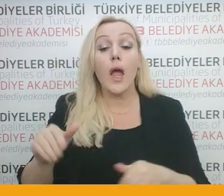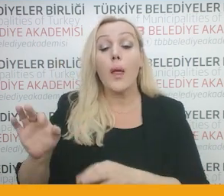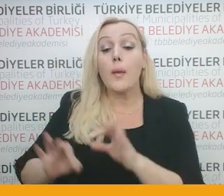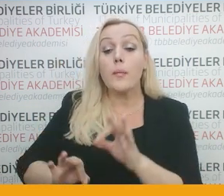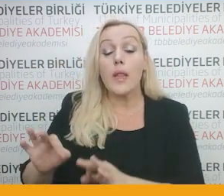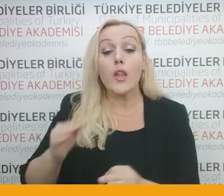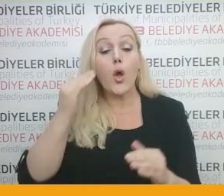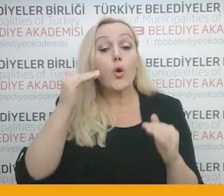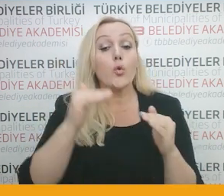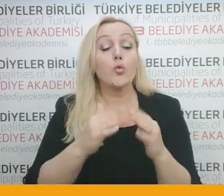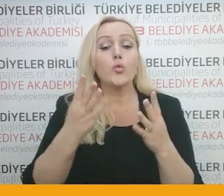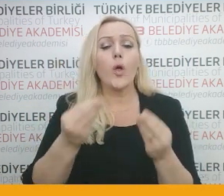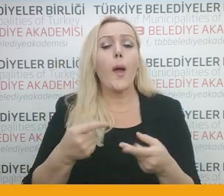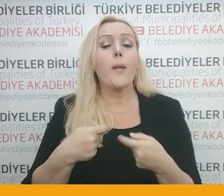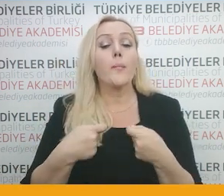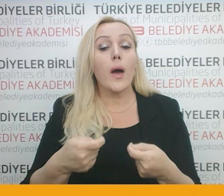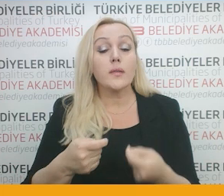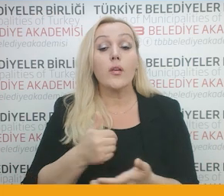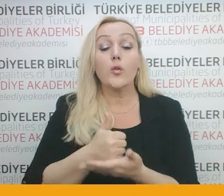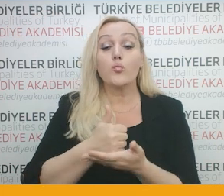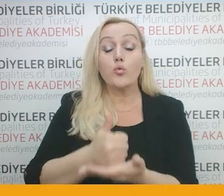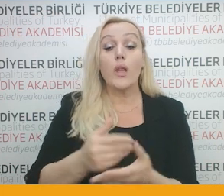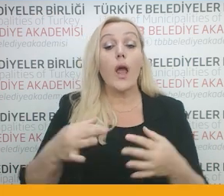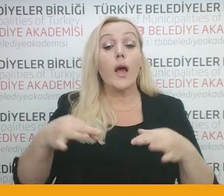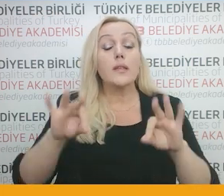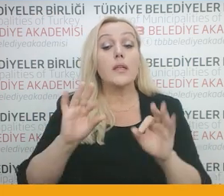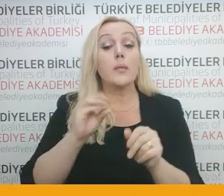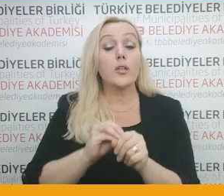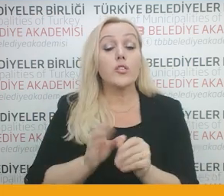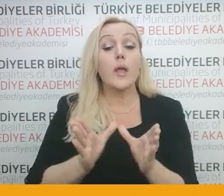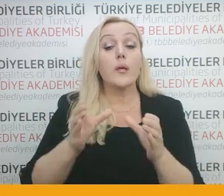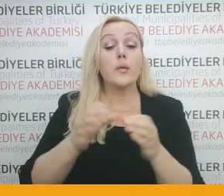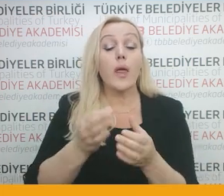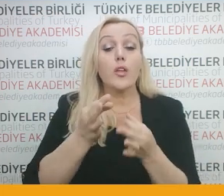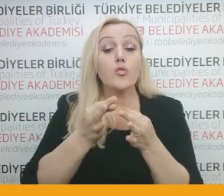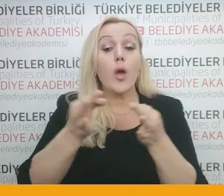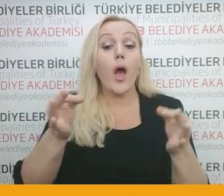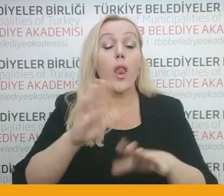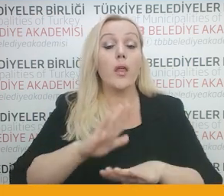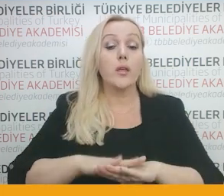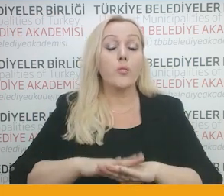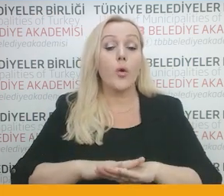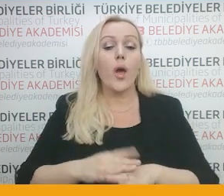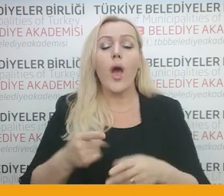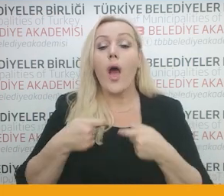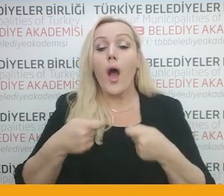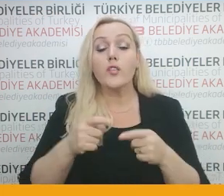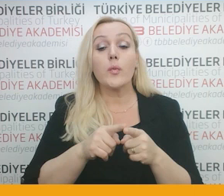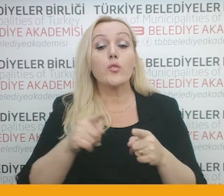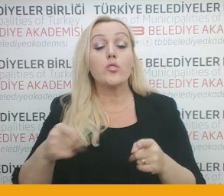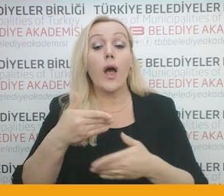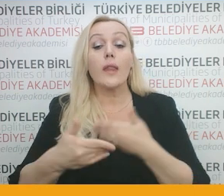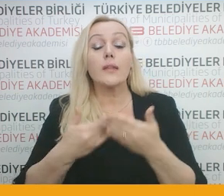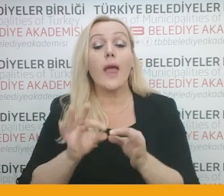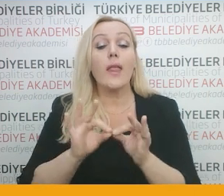uygun olarak gider bütçelerini hazırlamak üzere birimlere çağrı yapar diyor. Biraz önce harcama sürecini anlatırken ne dedik?